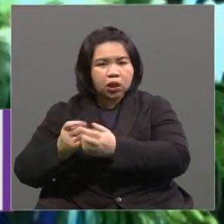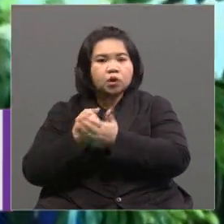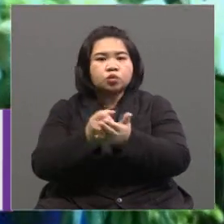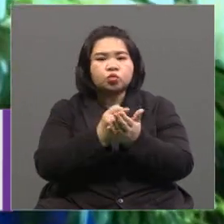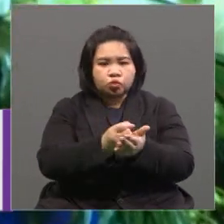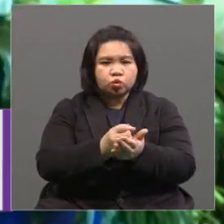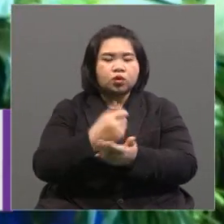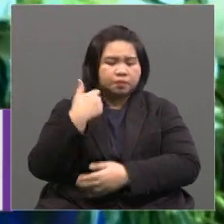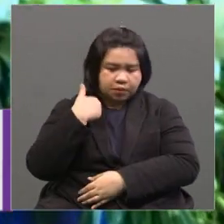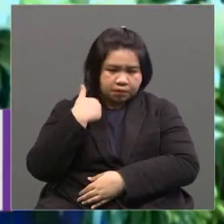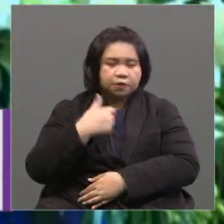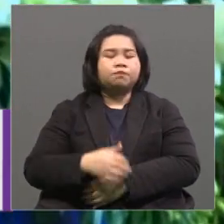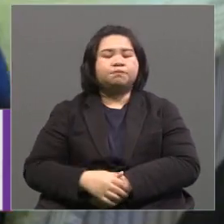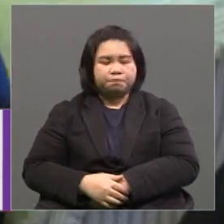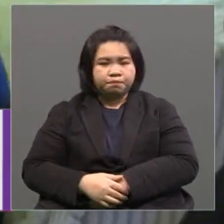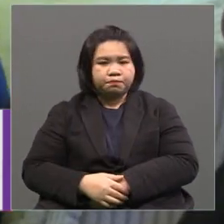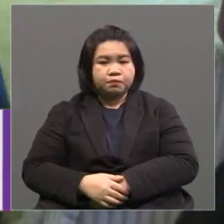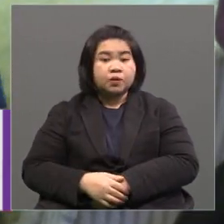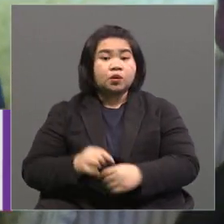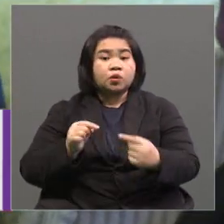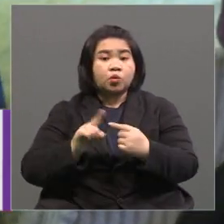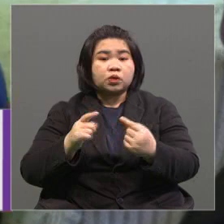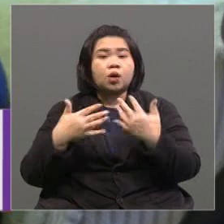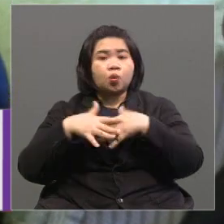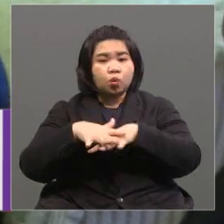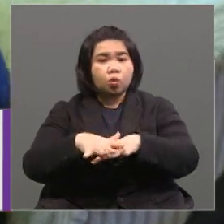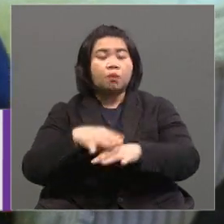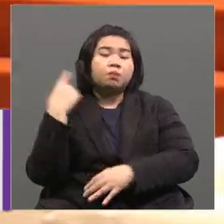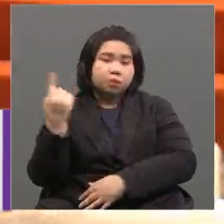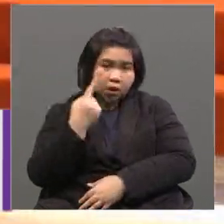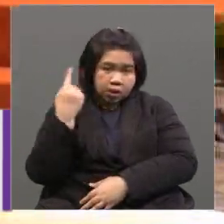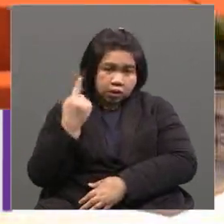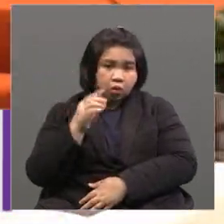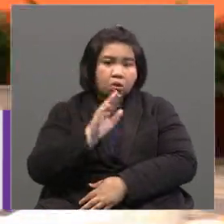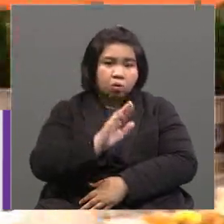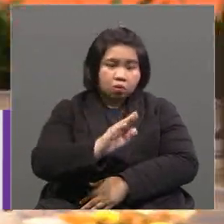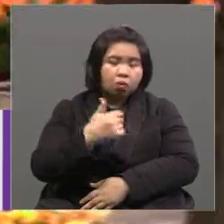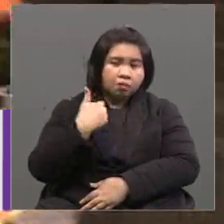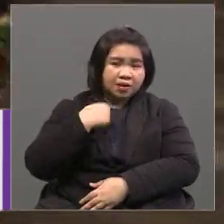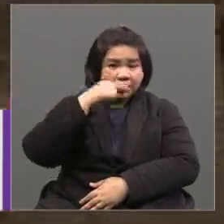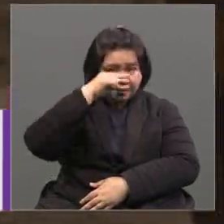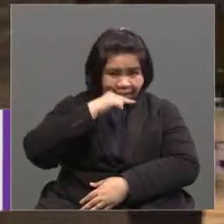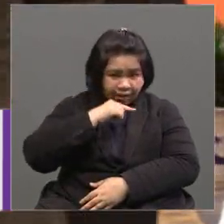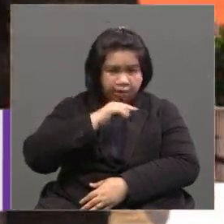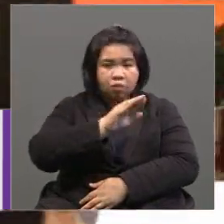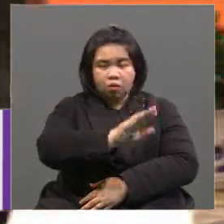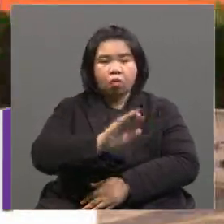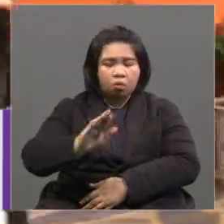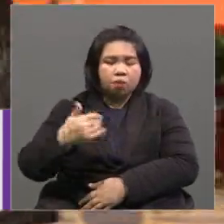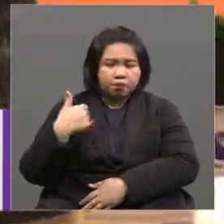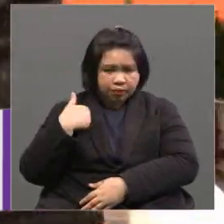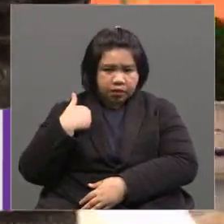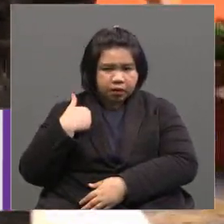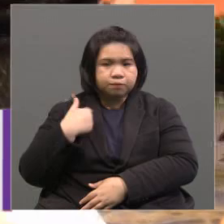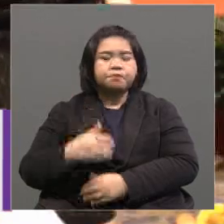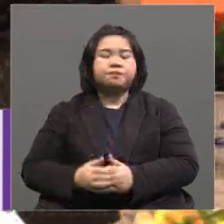ในทุกๆด้านจากนั้นค่ะไปร่วมงานส่งเสริมความร่วมมือด้านการท่องเที่ยวระหว่างการท่องเที่ยวแห่งประเทศไทยกับ 8พันธมิตชั้นนำ